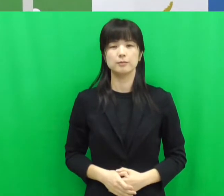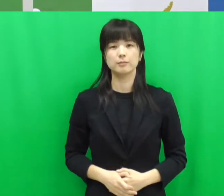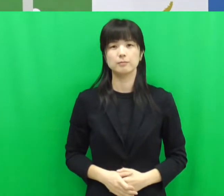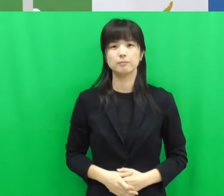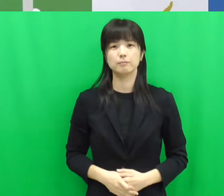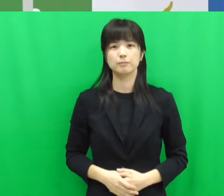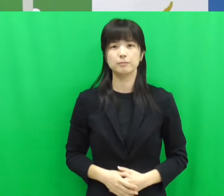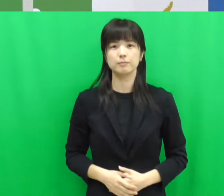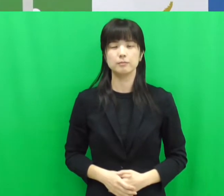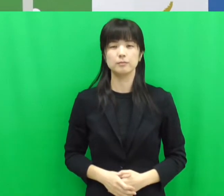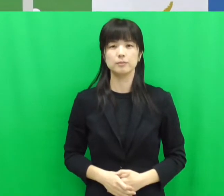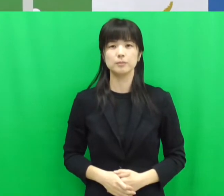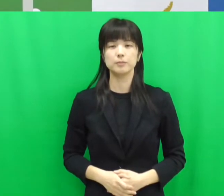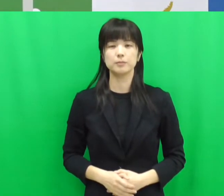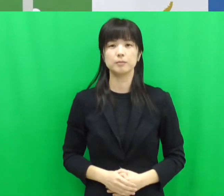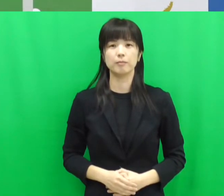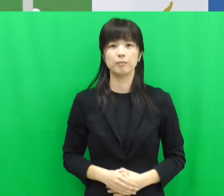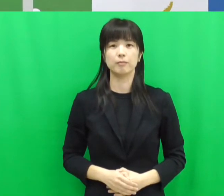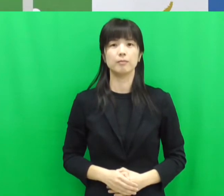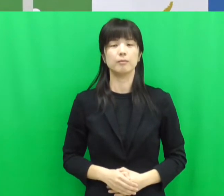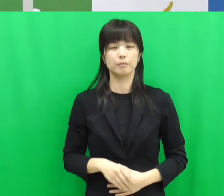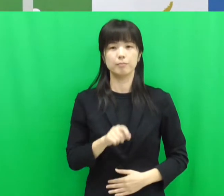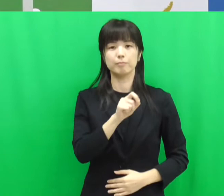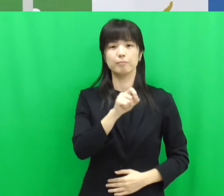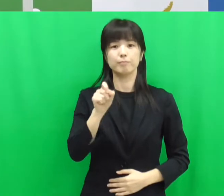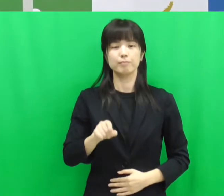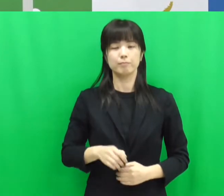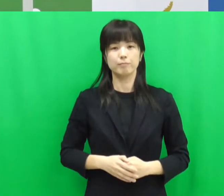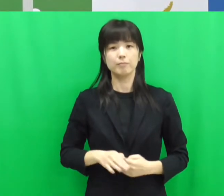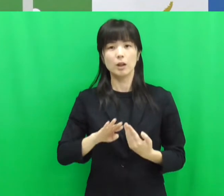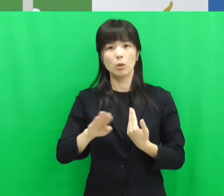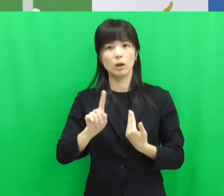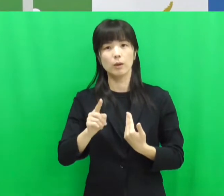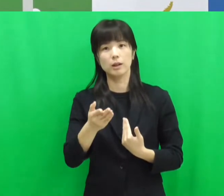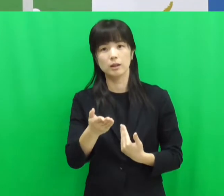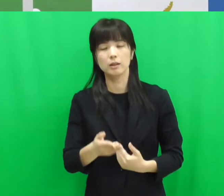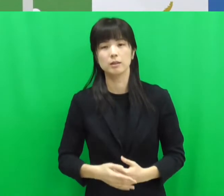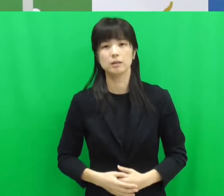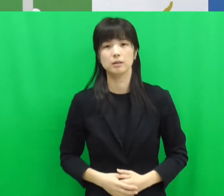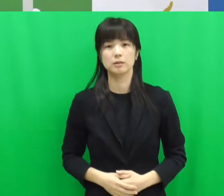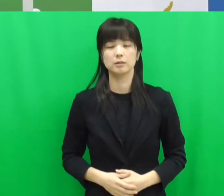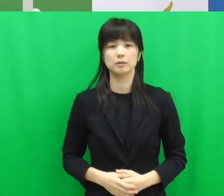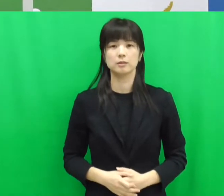い、 この件に関しまして他にございますでしょうか。